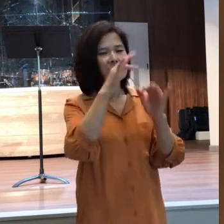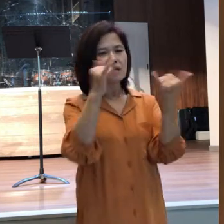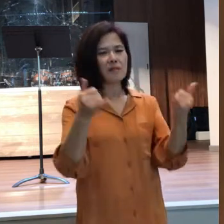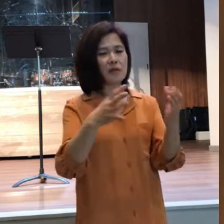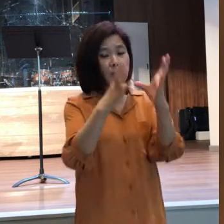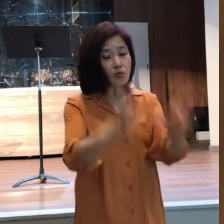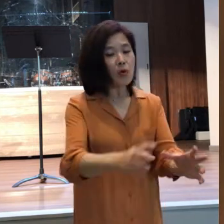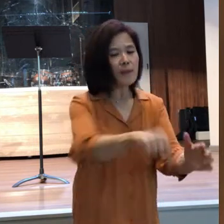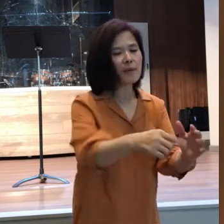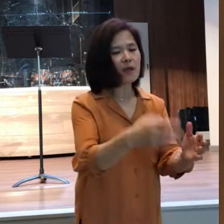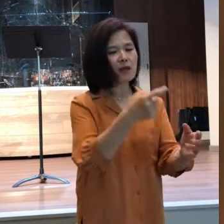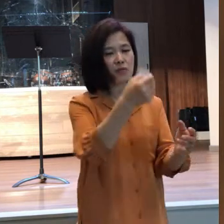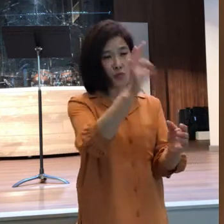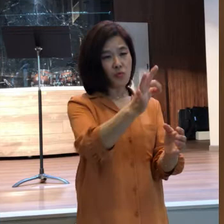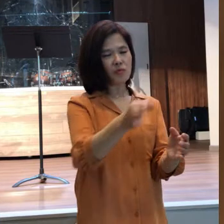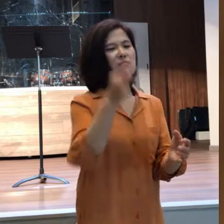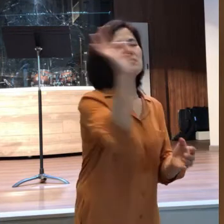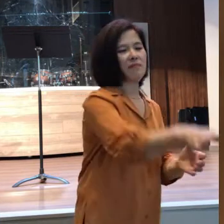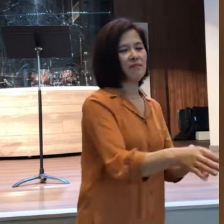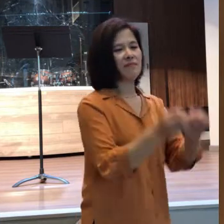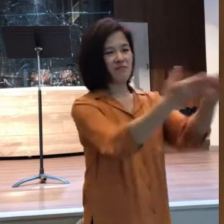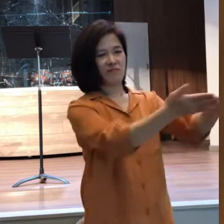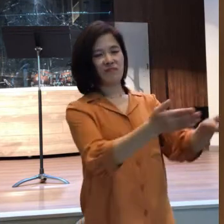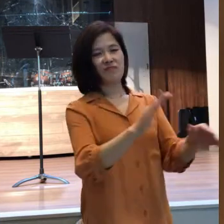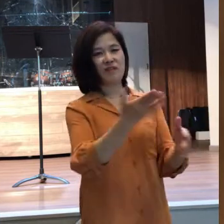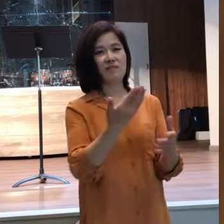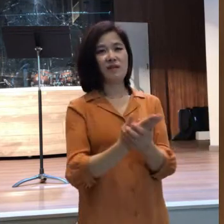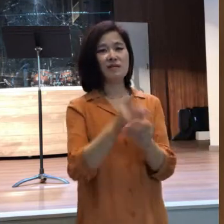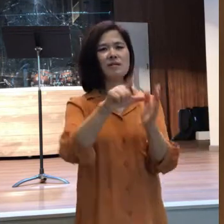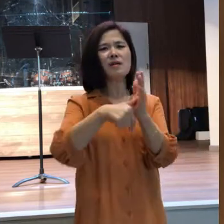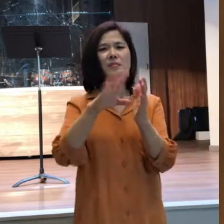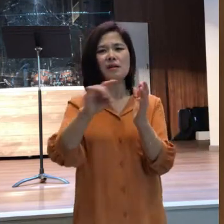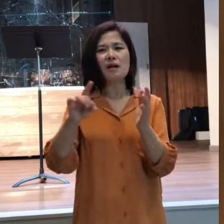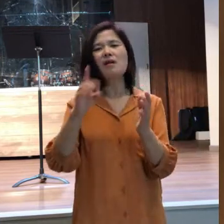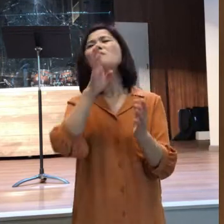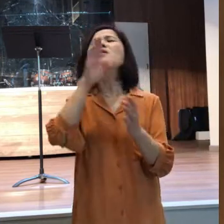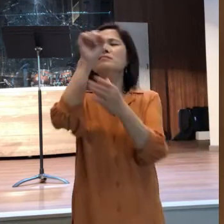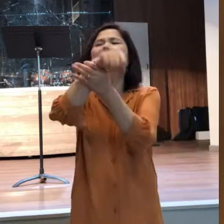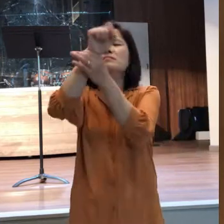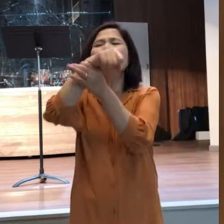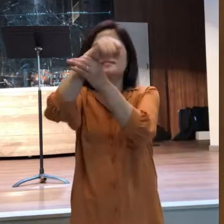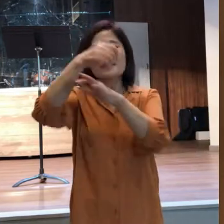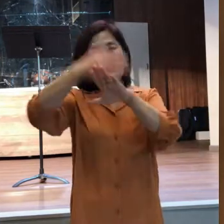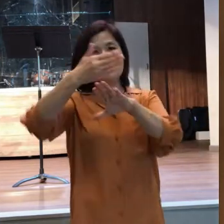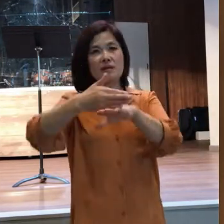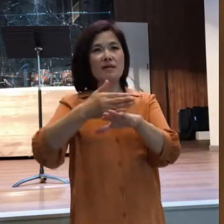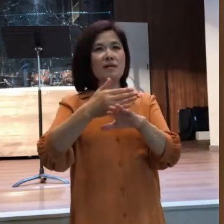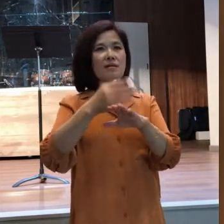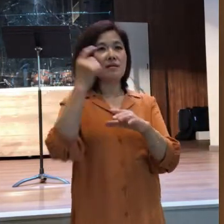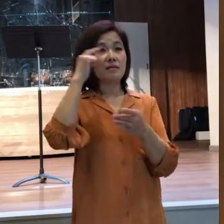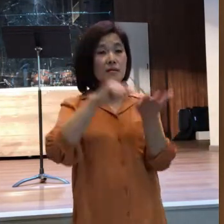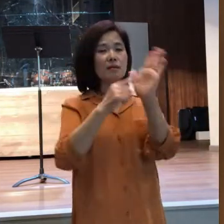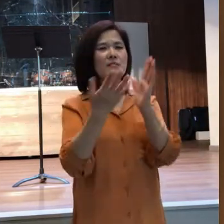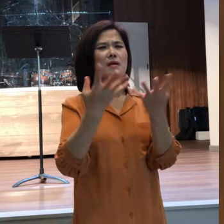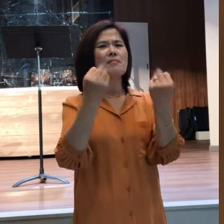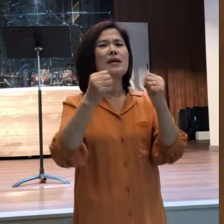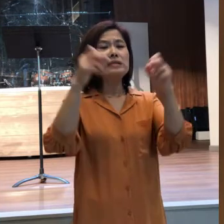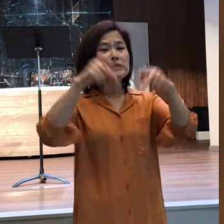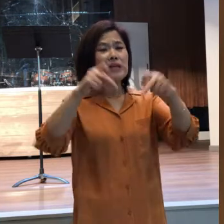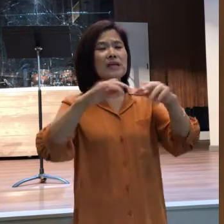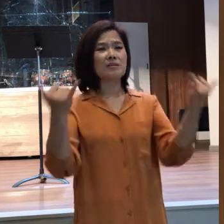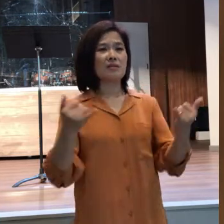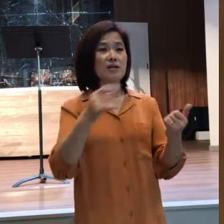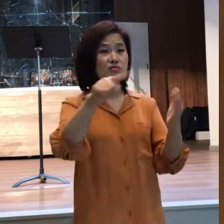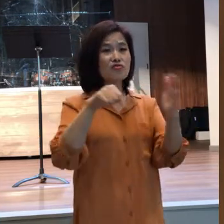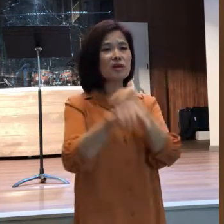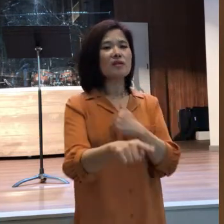앞에 놓인 통에 동전을 던져놓습니다. 그때마다 맹인은 머리를 숙이며 감사를 표합니다. 많은 장애인이 있습니다.